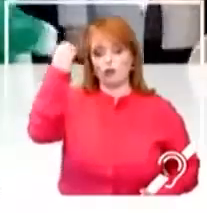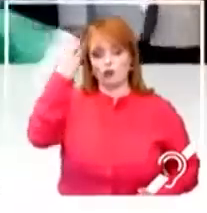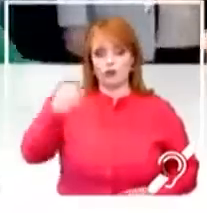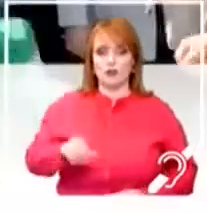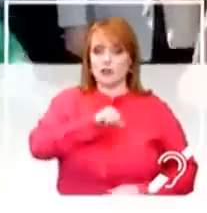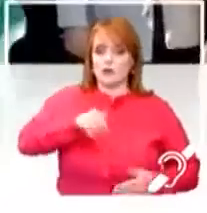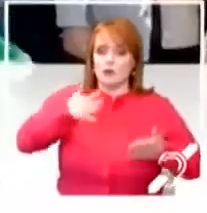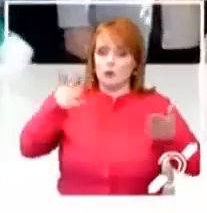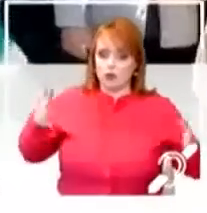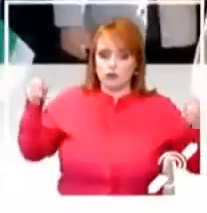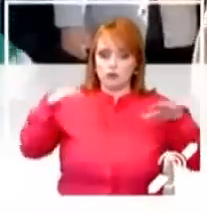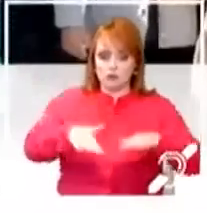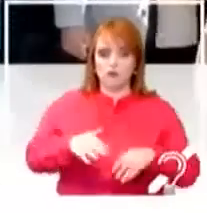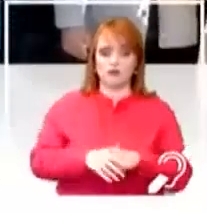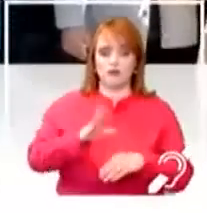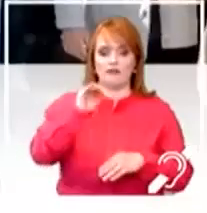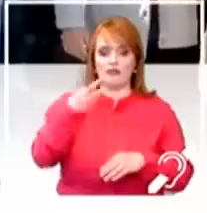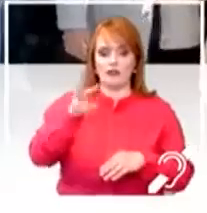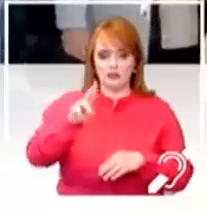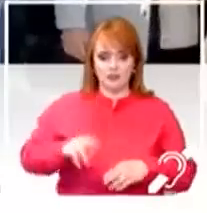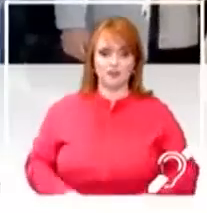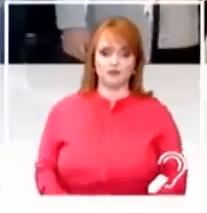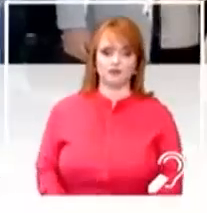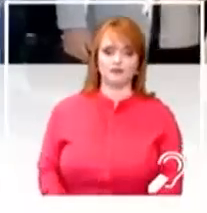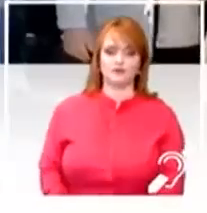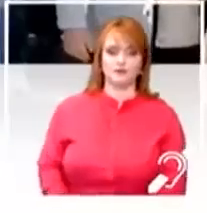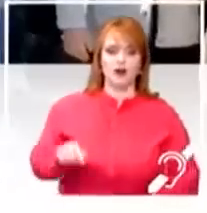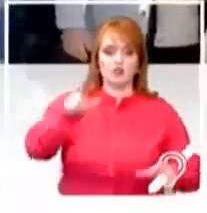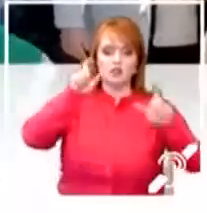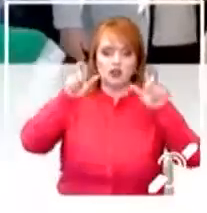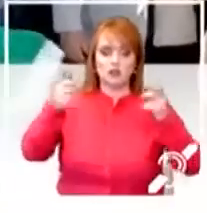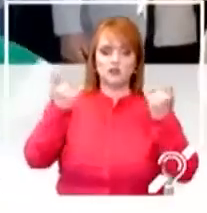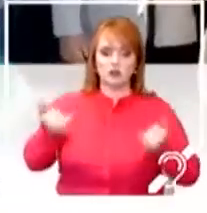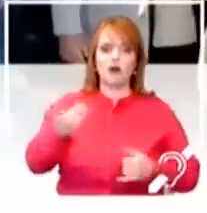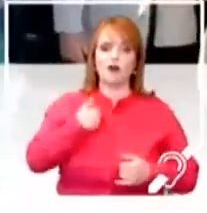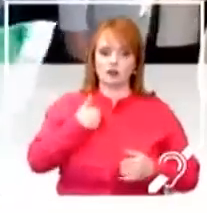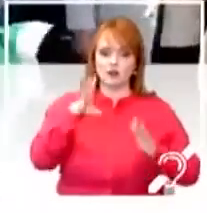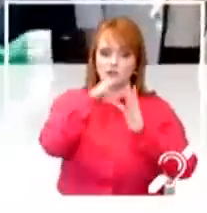în regiunea Veneto. Aici, la Mestre, ei strigă astăzi că vor să